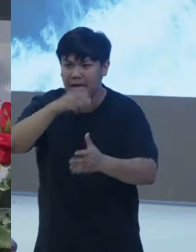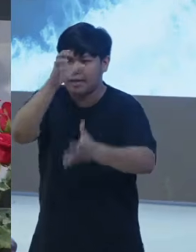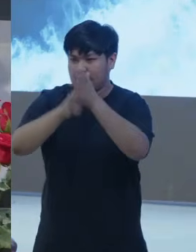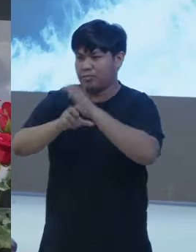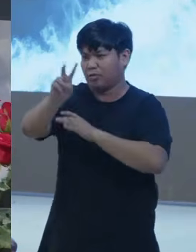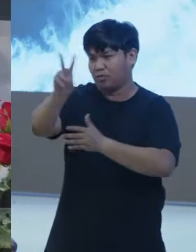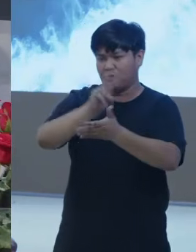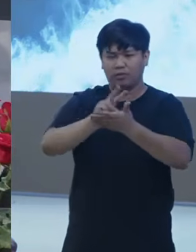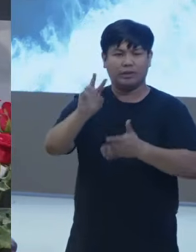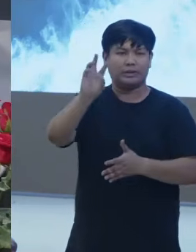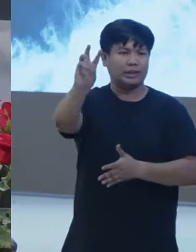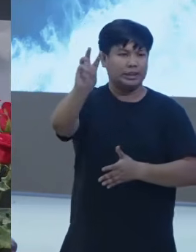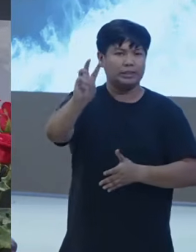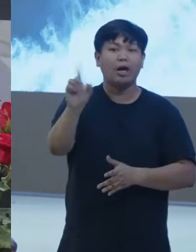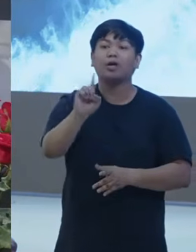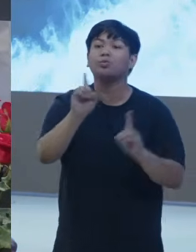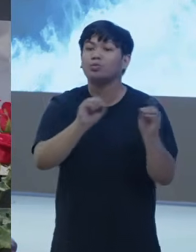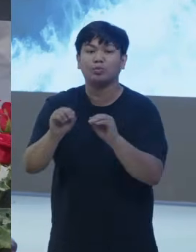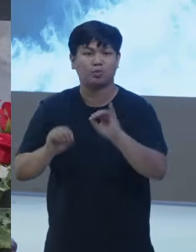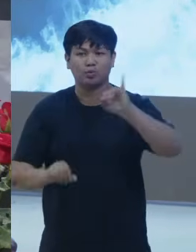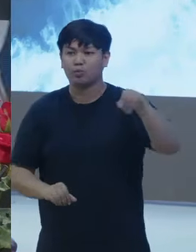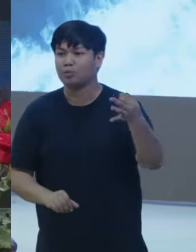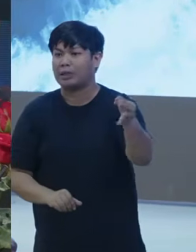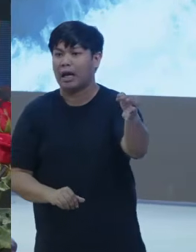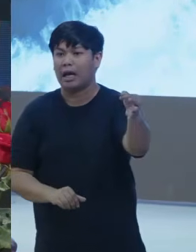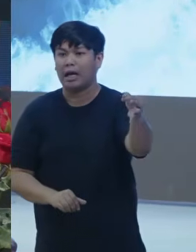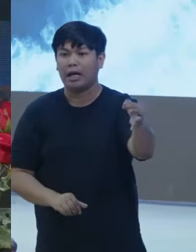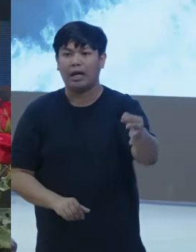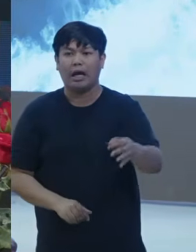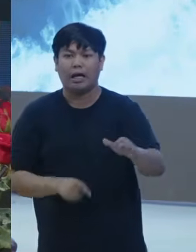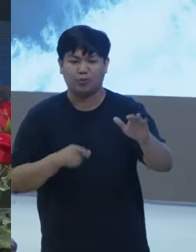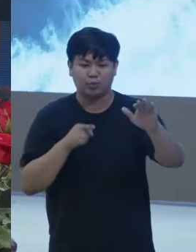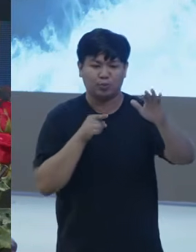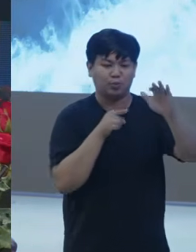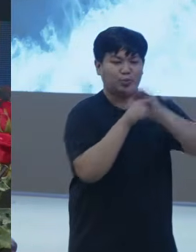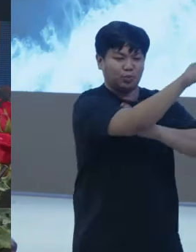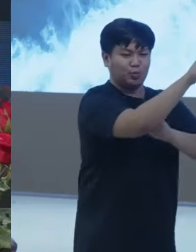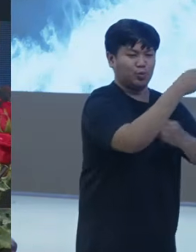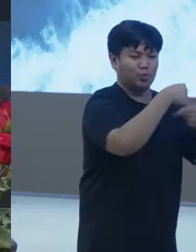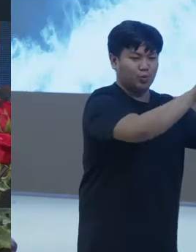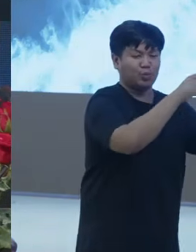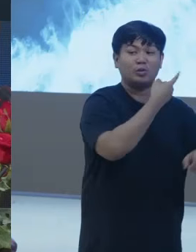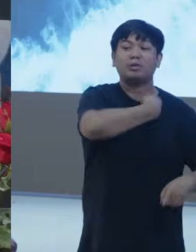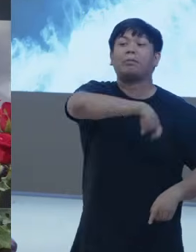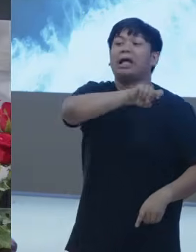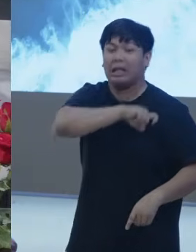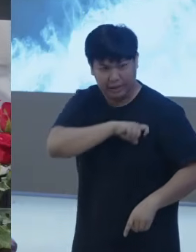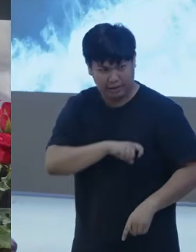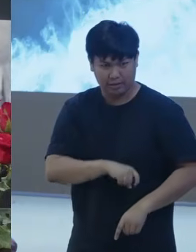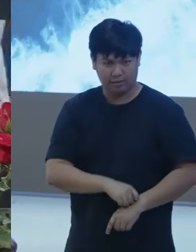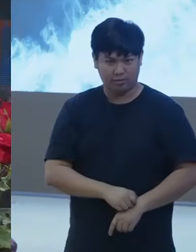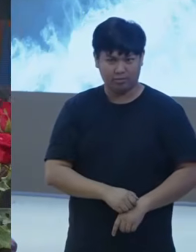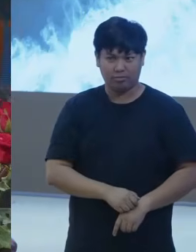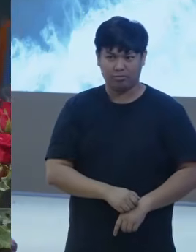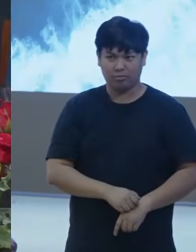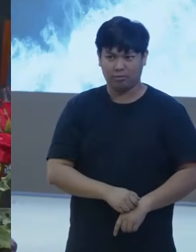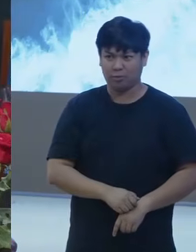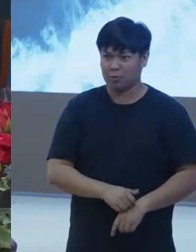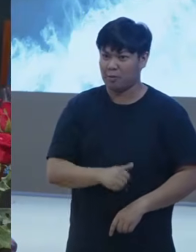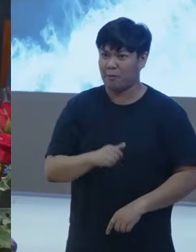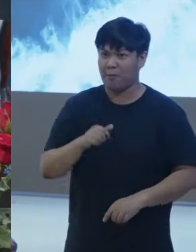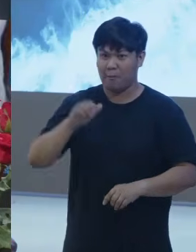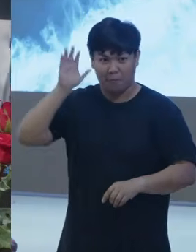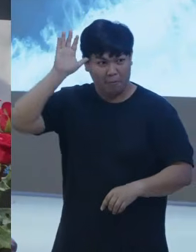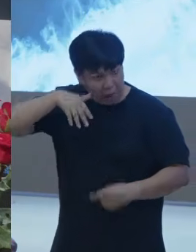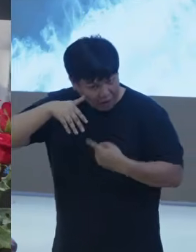2, verse 6. Tinapon siya sa dagat, di ba? Yung mga marino, tinapon siya sa dagat,